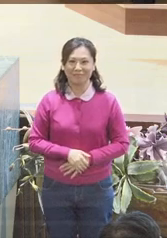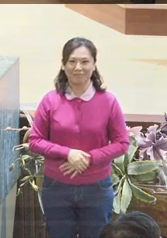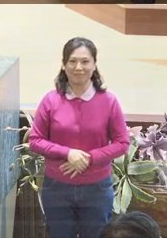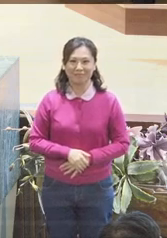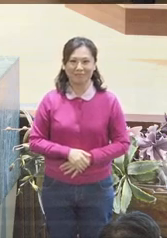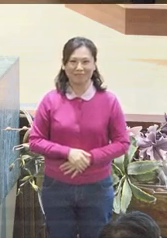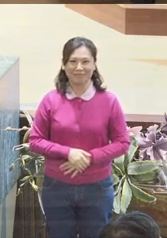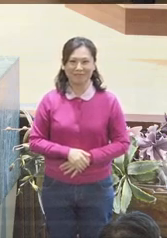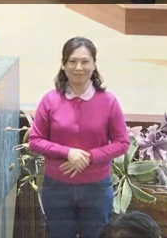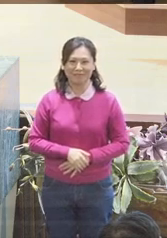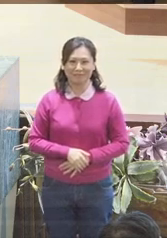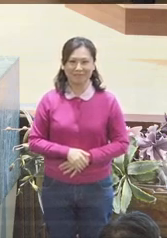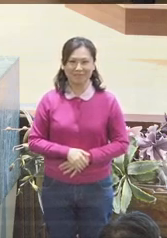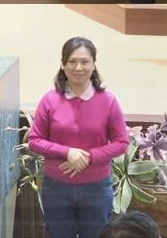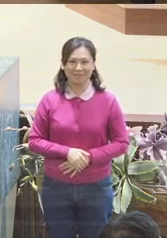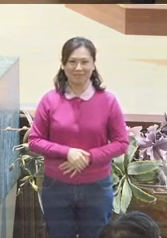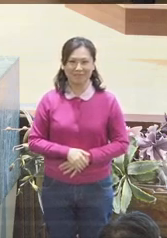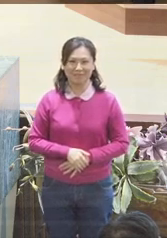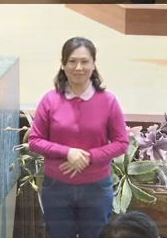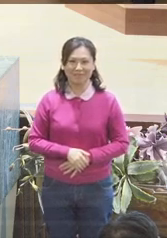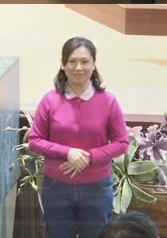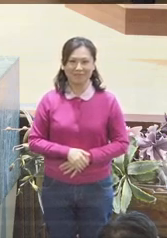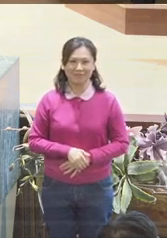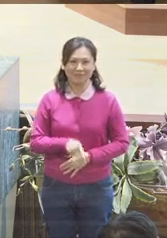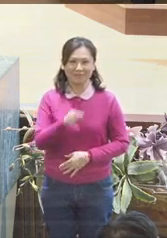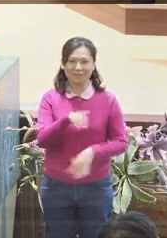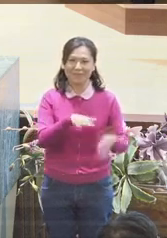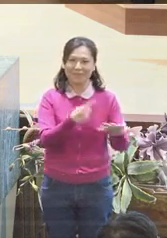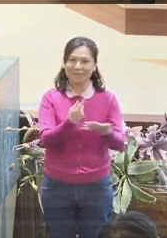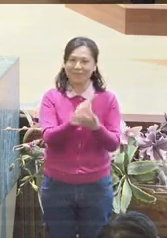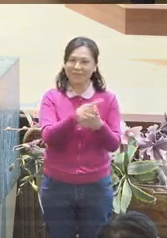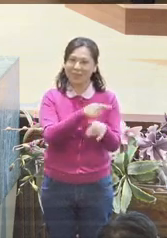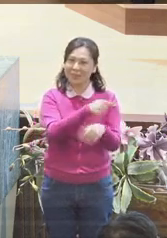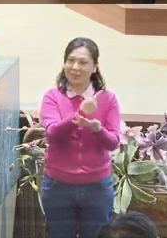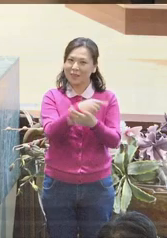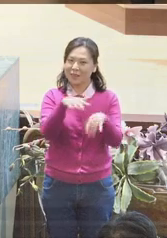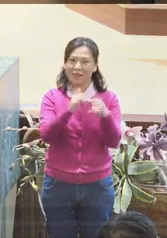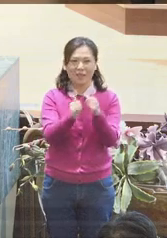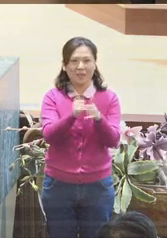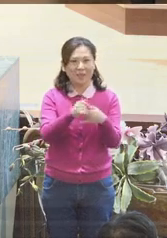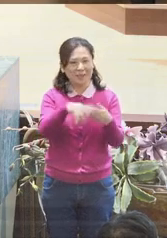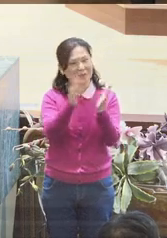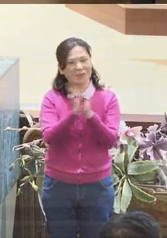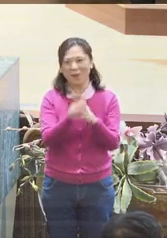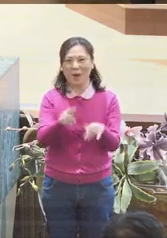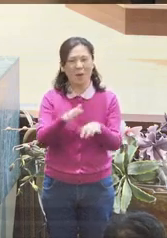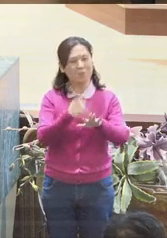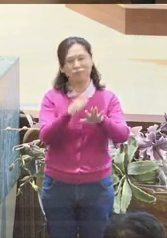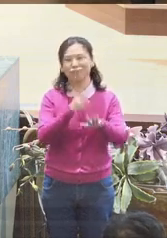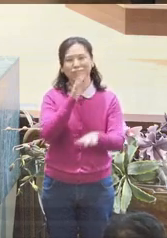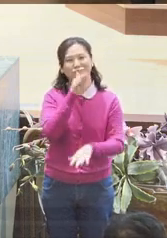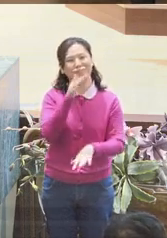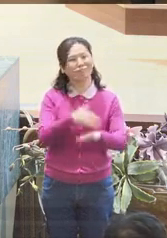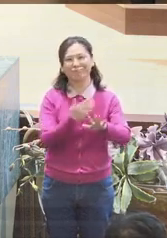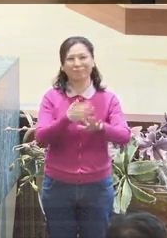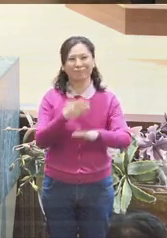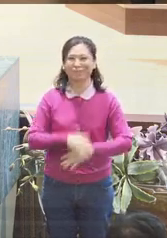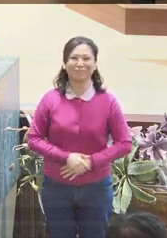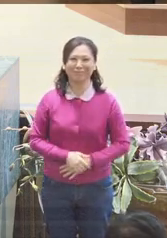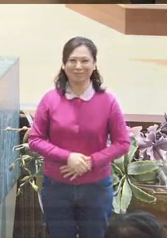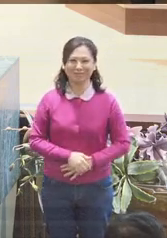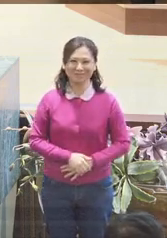business, everybody helps. 就是众人之事，众人助之。这些我都不会讲啊。那所以，所